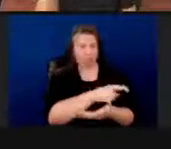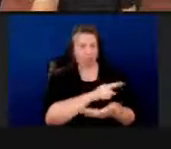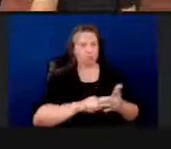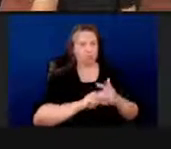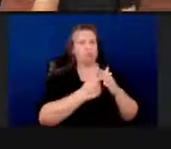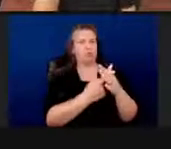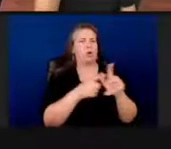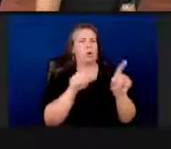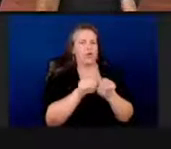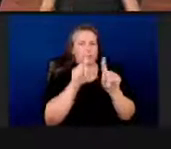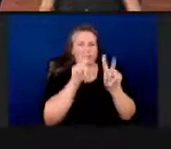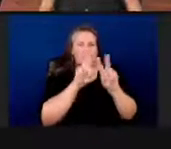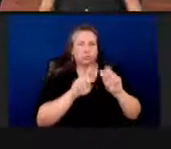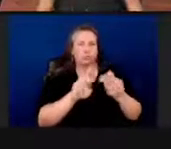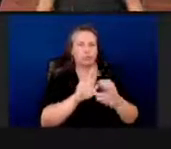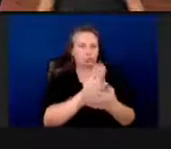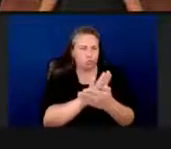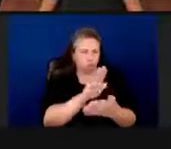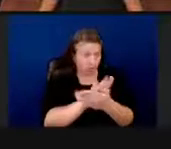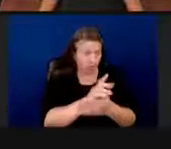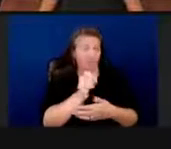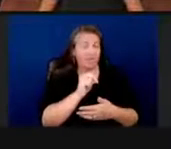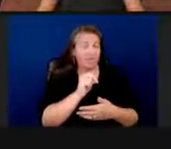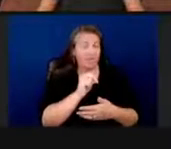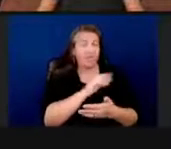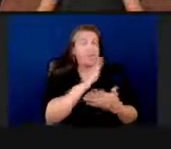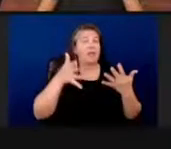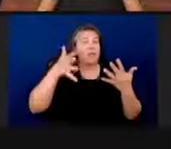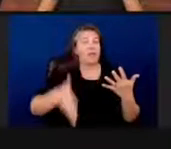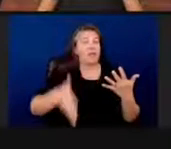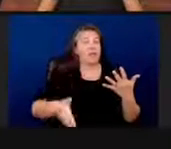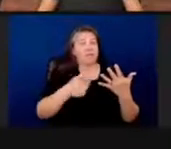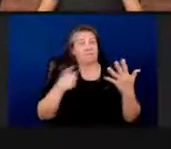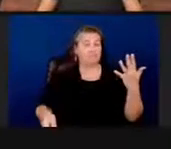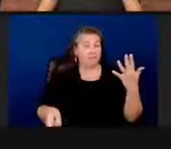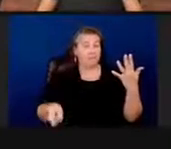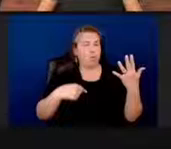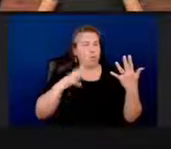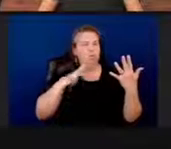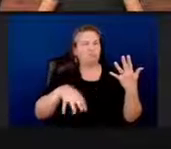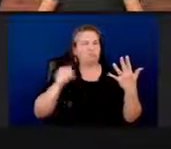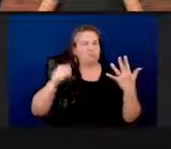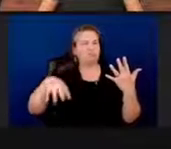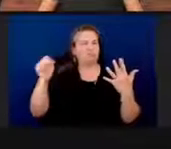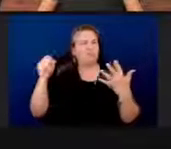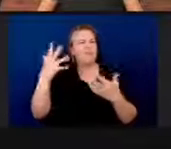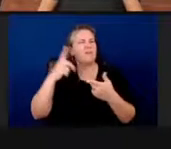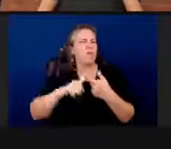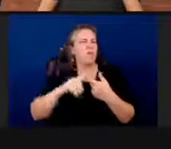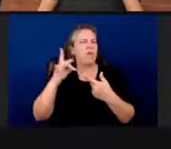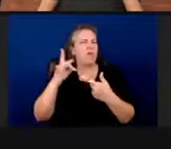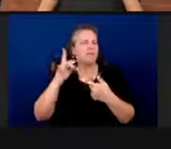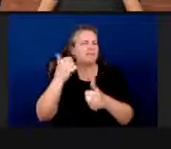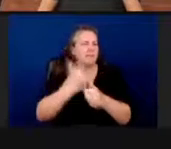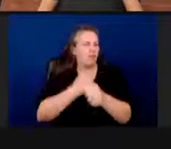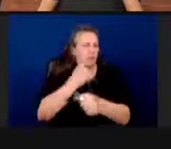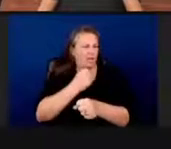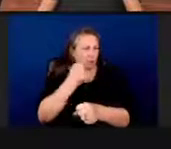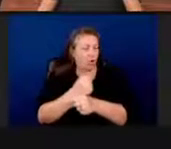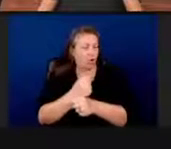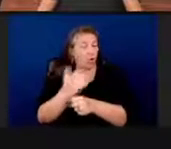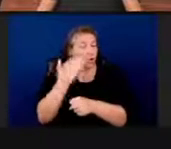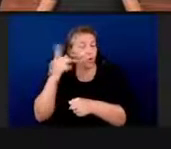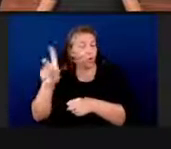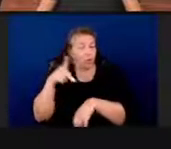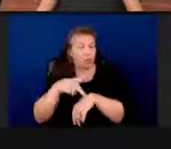نحن سنستكشف المدارس التي يمكن أيضا أن تعتمد هذا الموضوع،